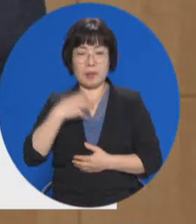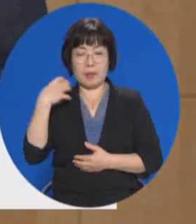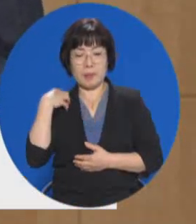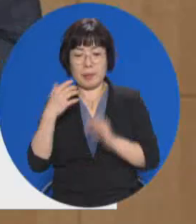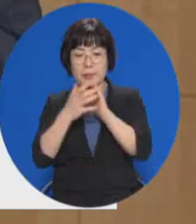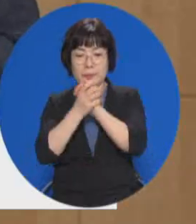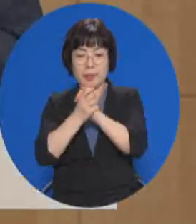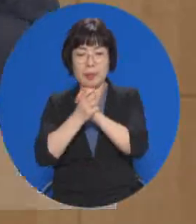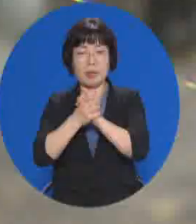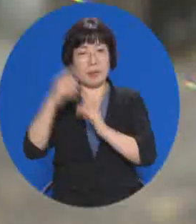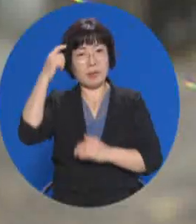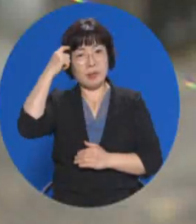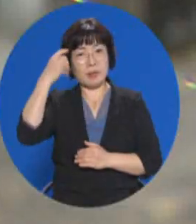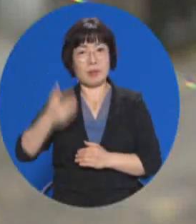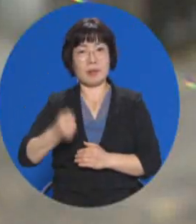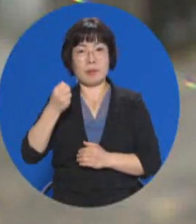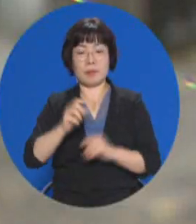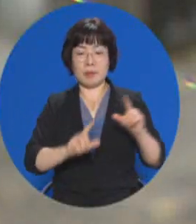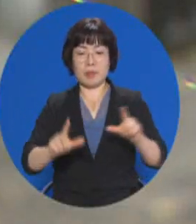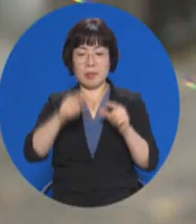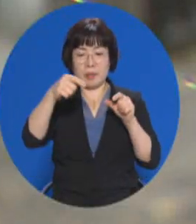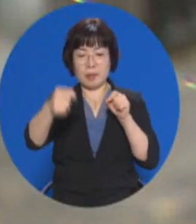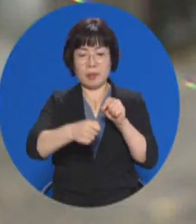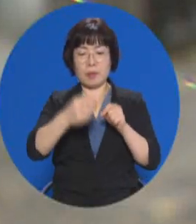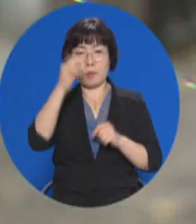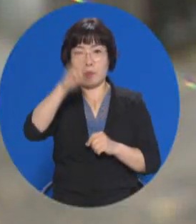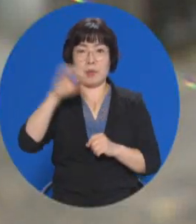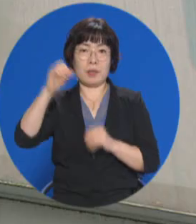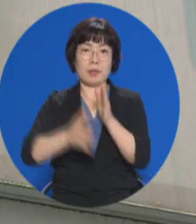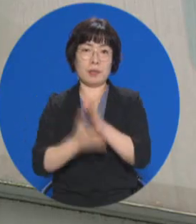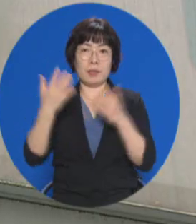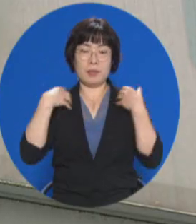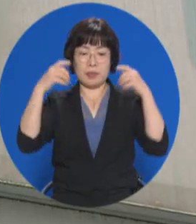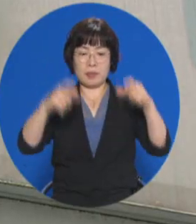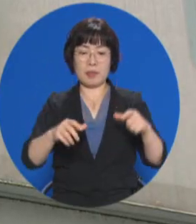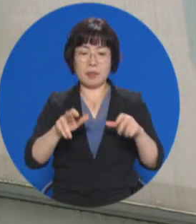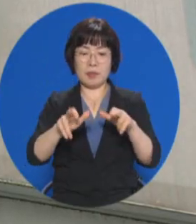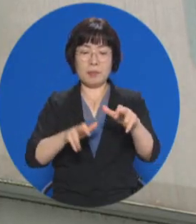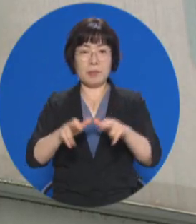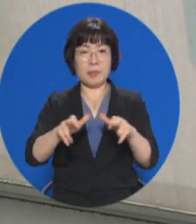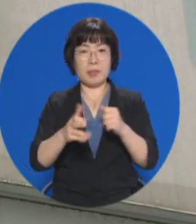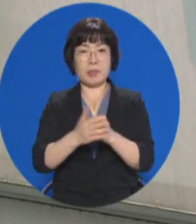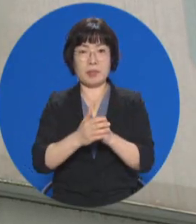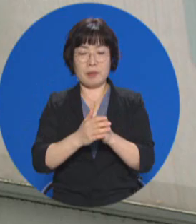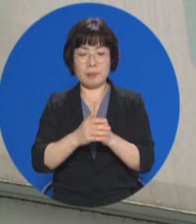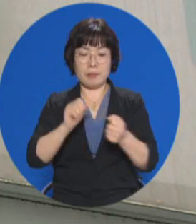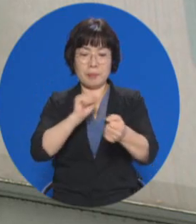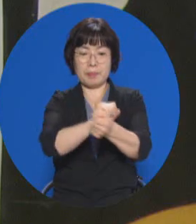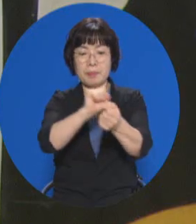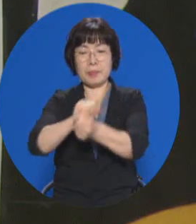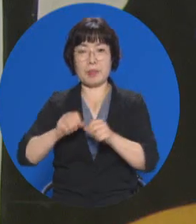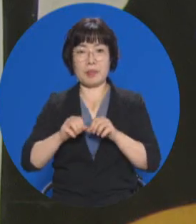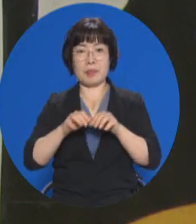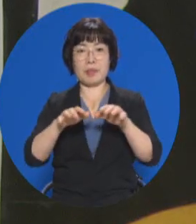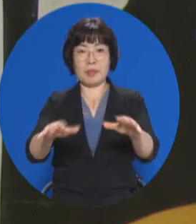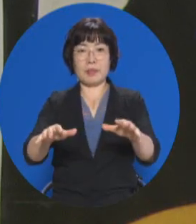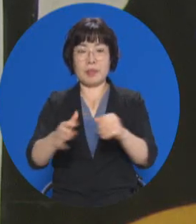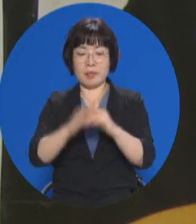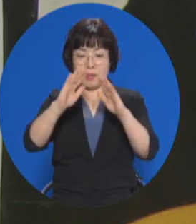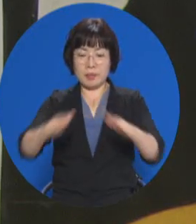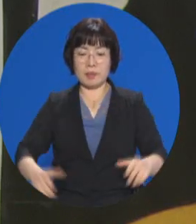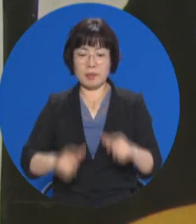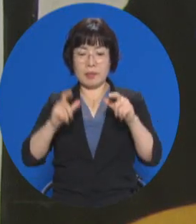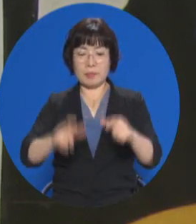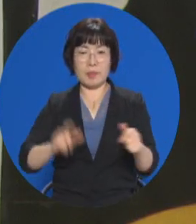절박한 심정으로 생활권이 같은 인근 광양에서도 PC방 등을 매개로 연쇄 감염이 발생하면서 전남